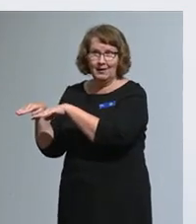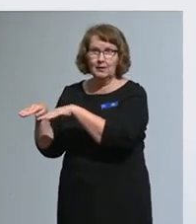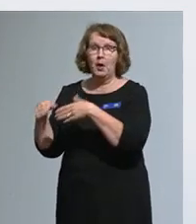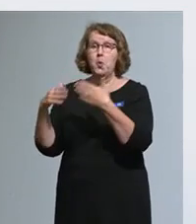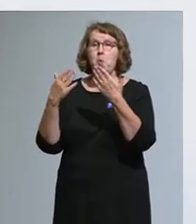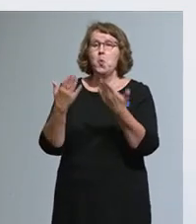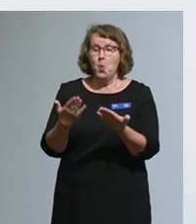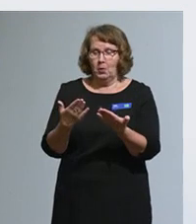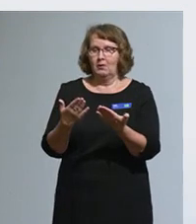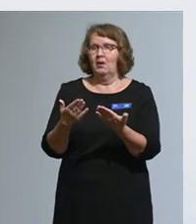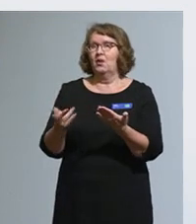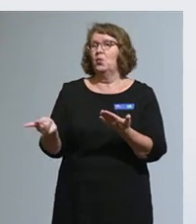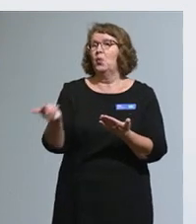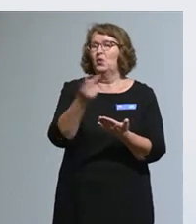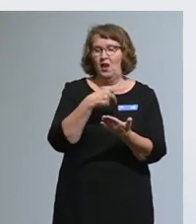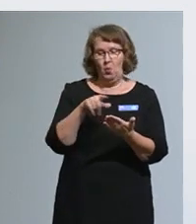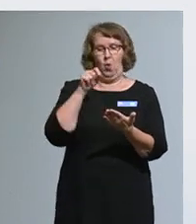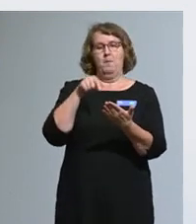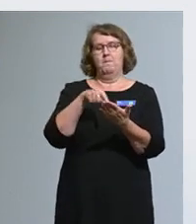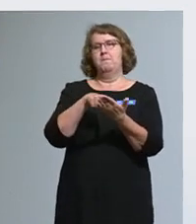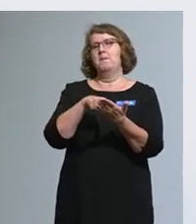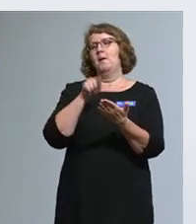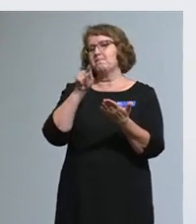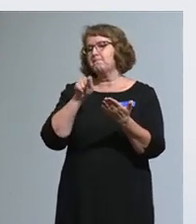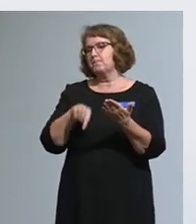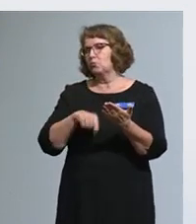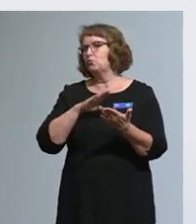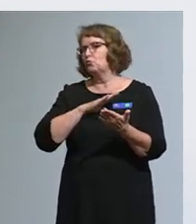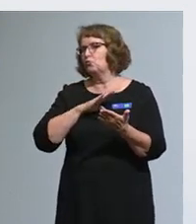nyt jo niissä kyselyissä hyvinkin esille.